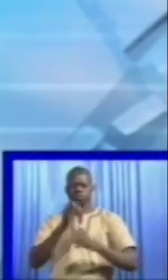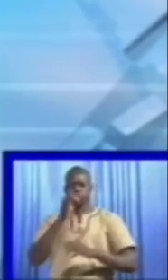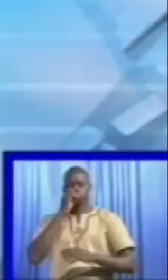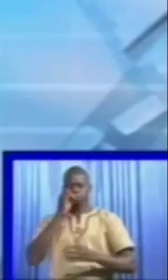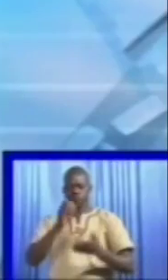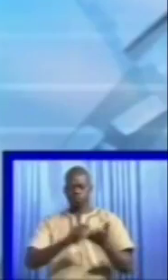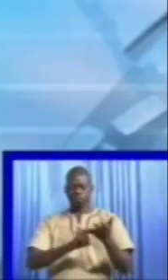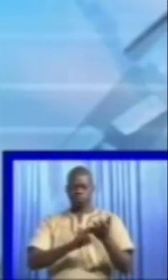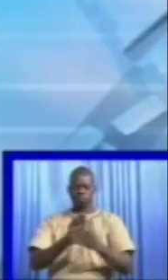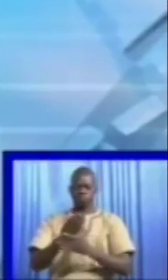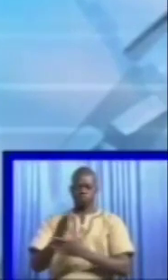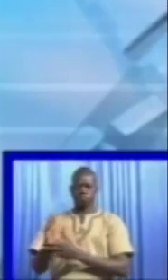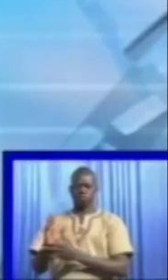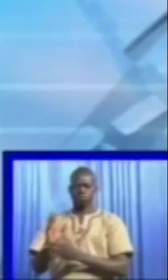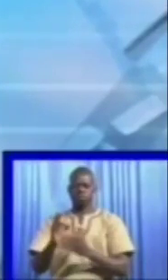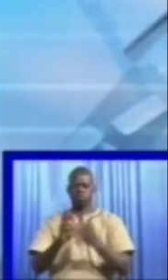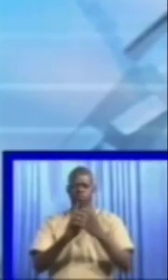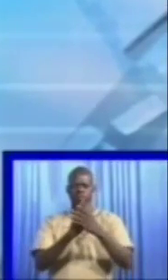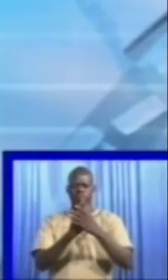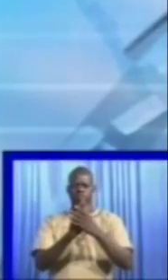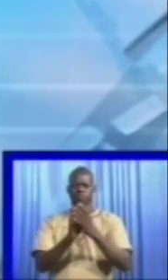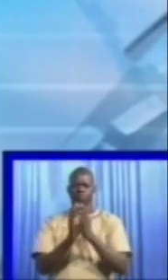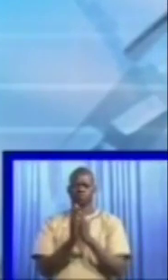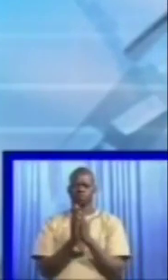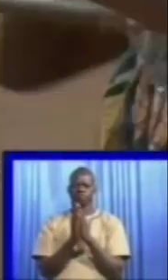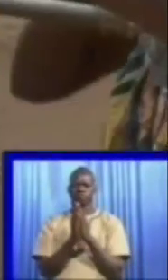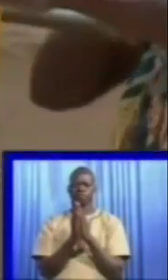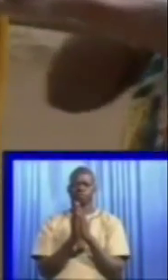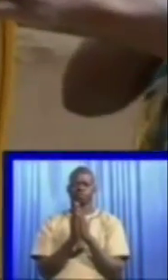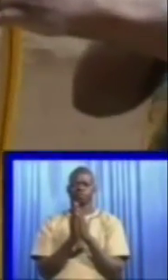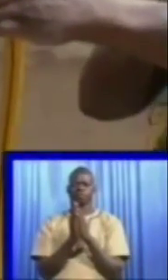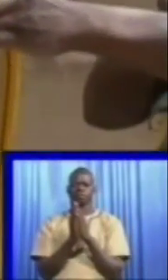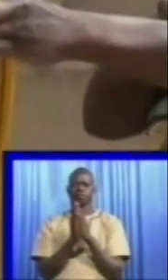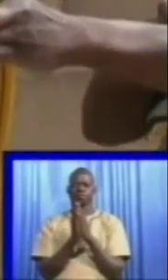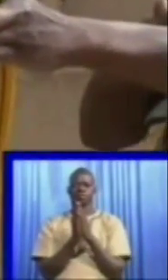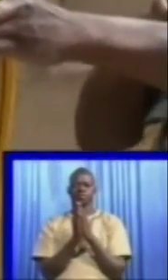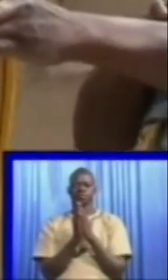Suivez plutôt ce reportage de Ahadi Sandamba.